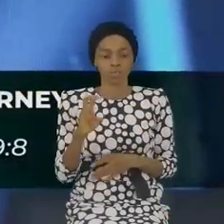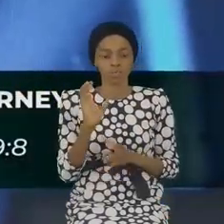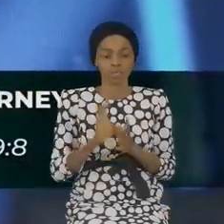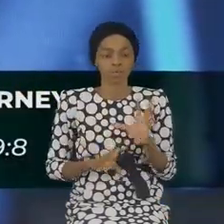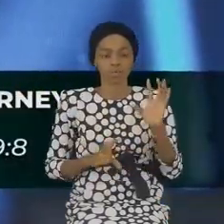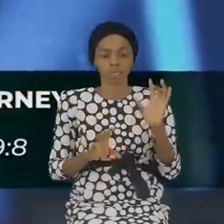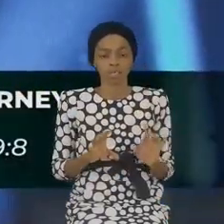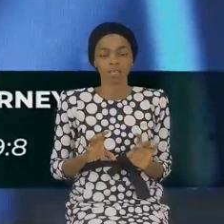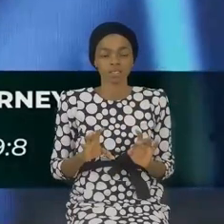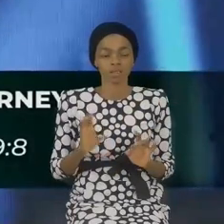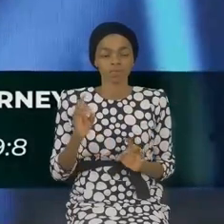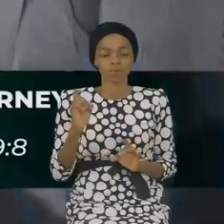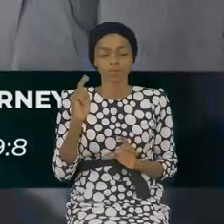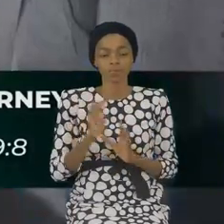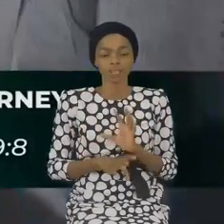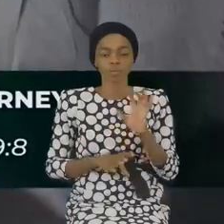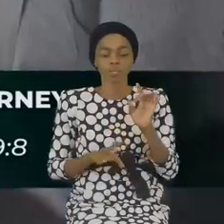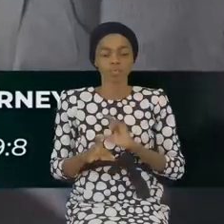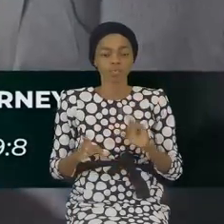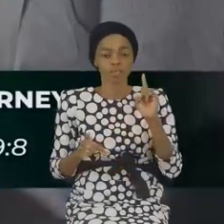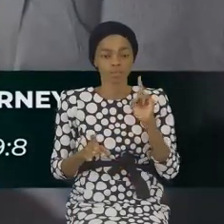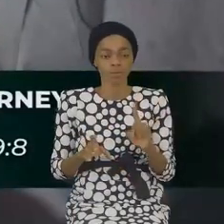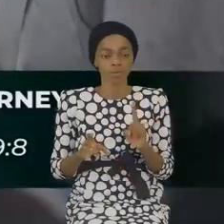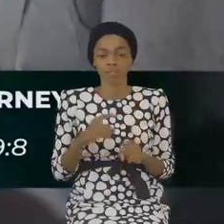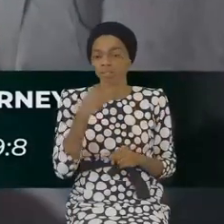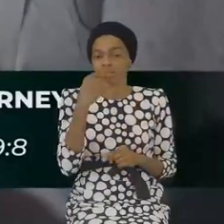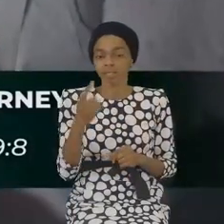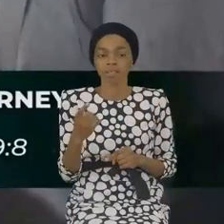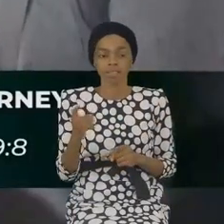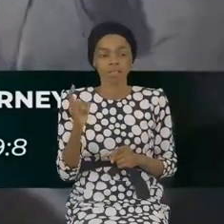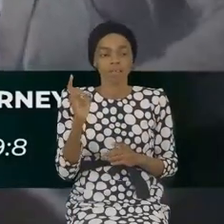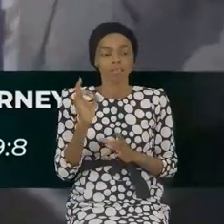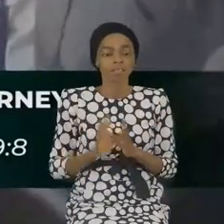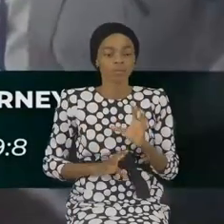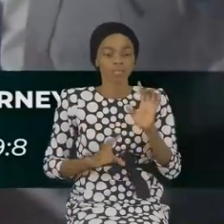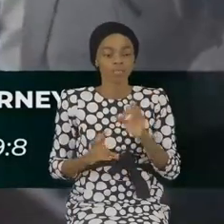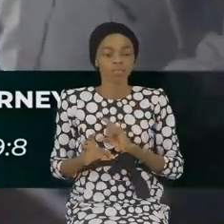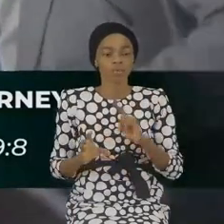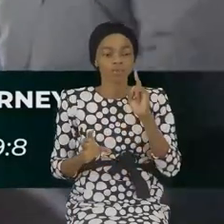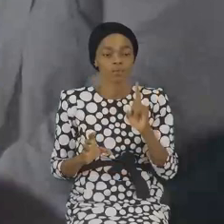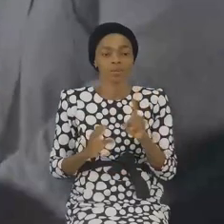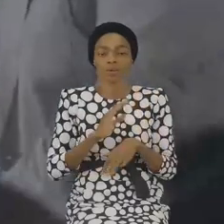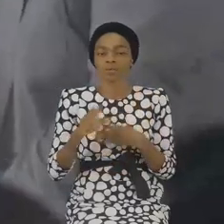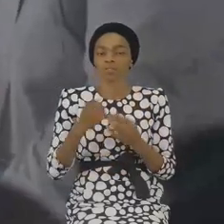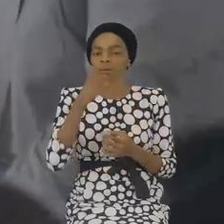de Deutéronome, verset 1. Chapitre 8, verset 1.